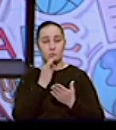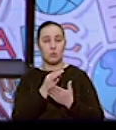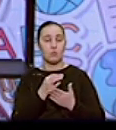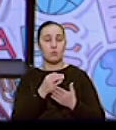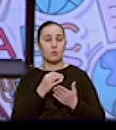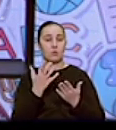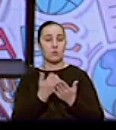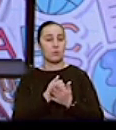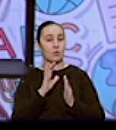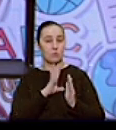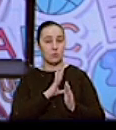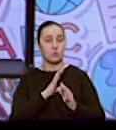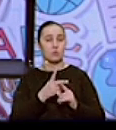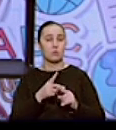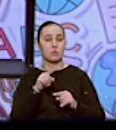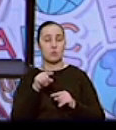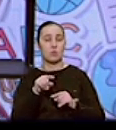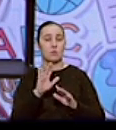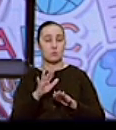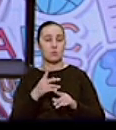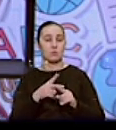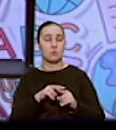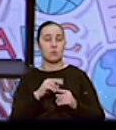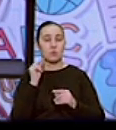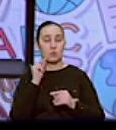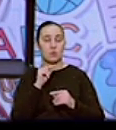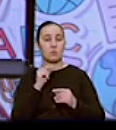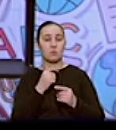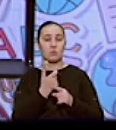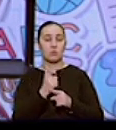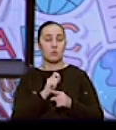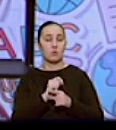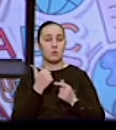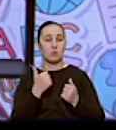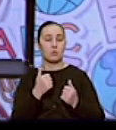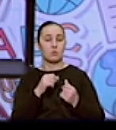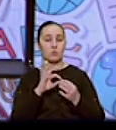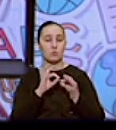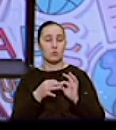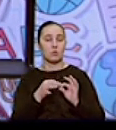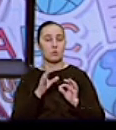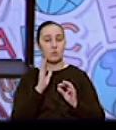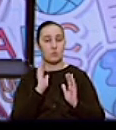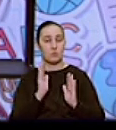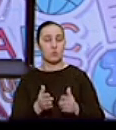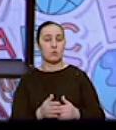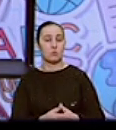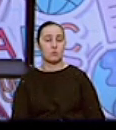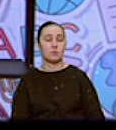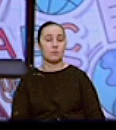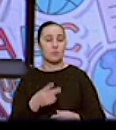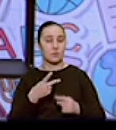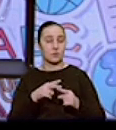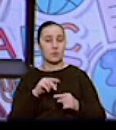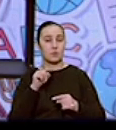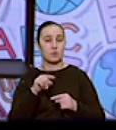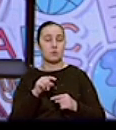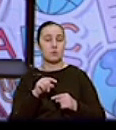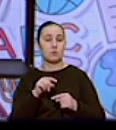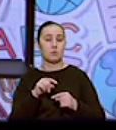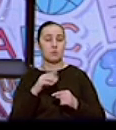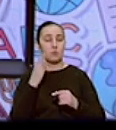javobni topgan bo'lsangiz, demak siz darslarni juda yaxshi o'zlashtirib bormoqdasiz. Ana endi mana